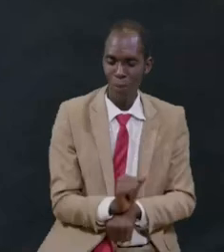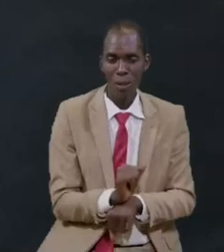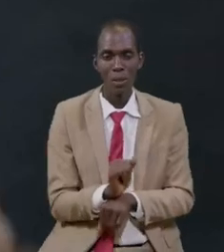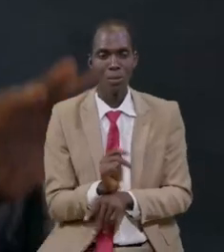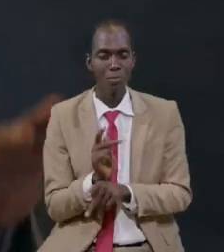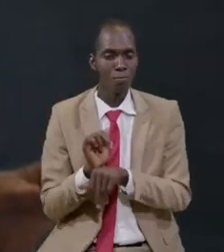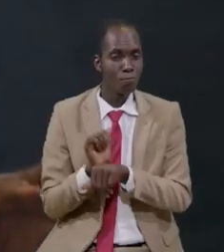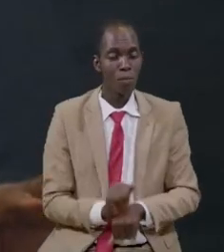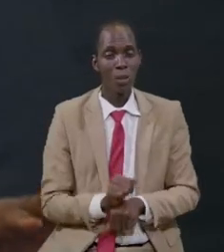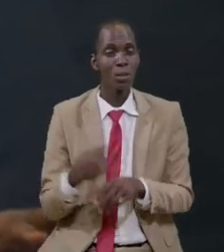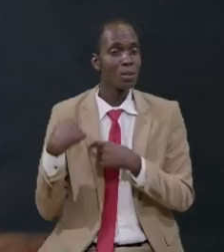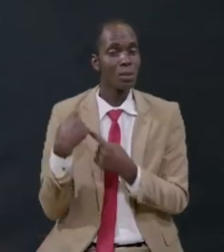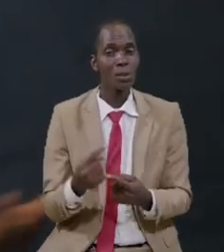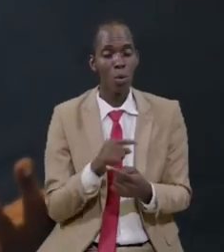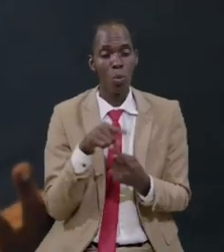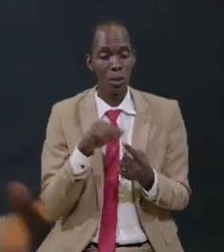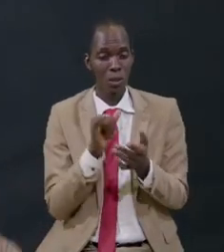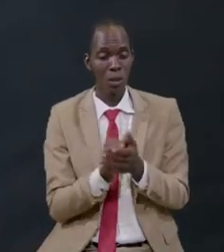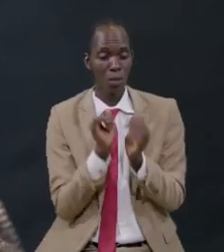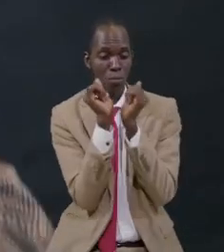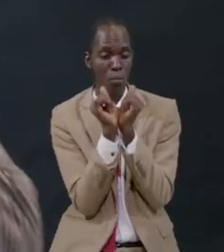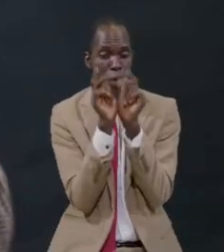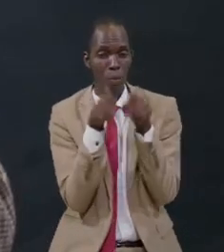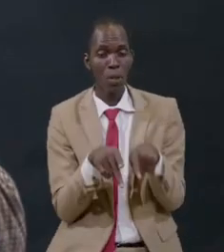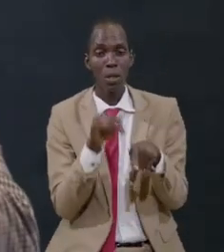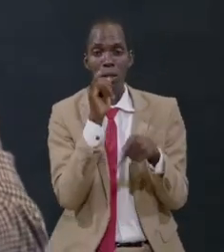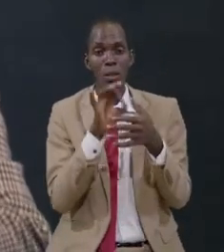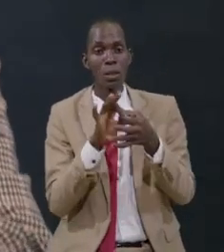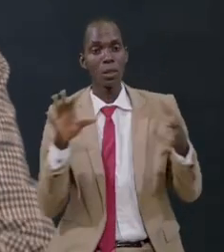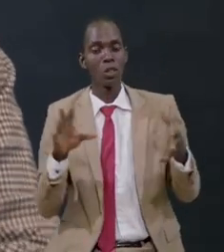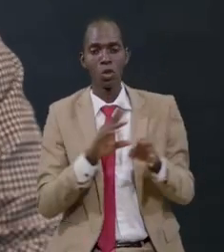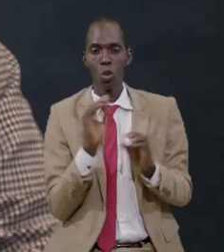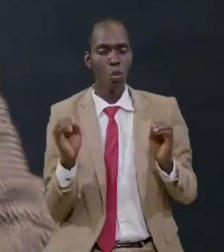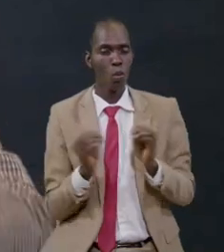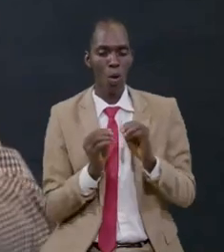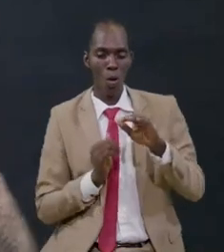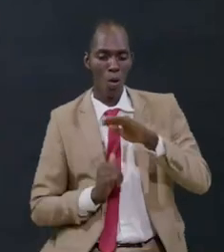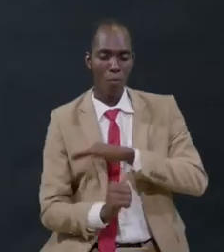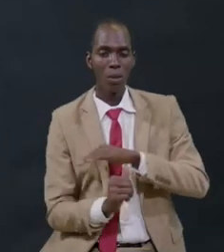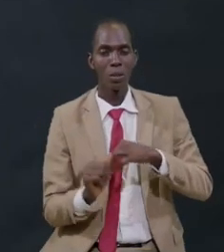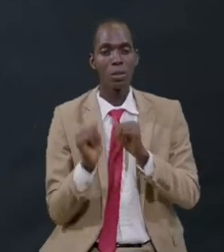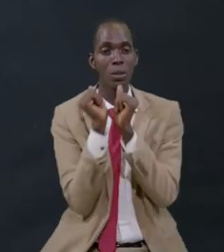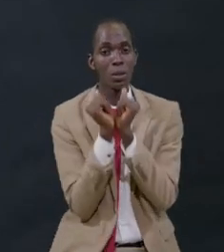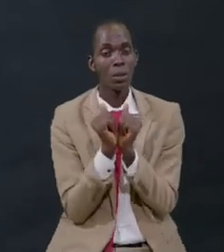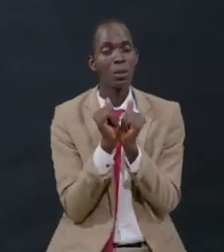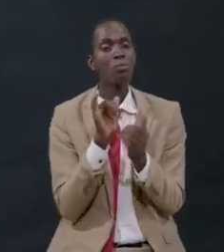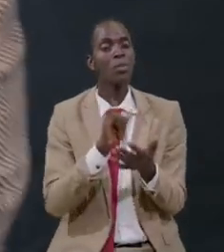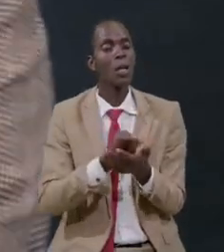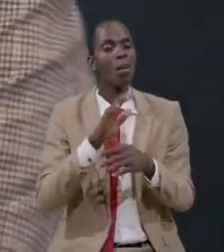part, quand cet esclave est libéré, il n'y a plus d'esclavage, c'est ça la